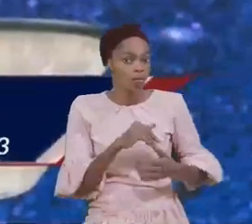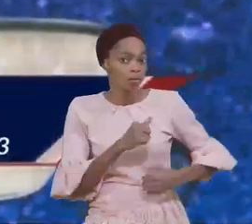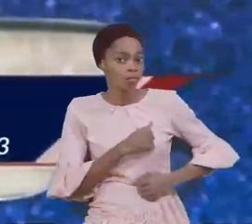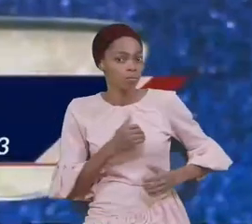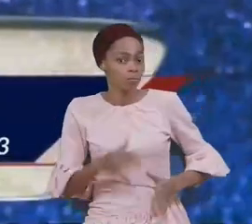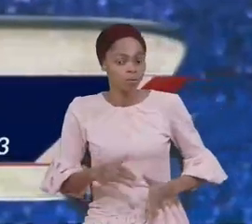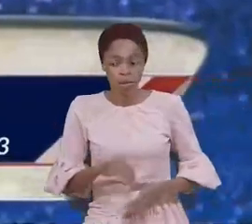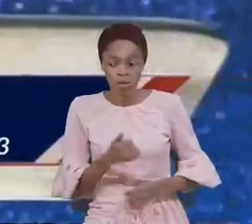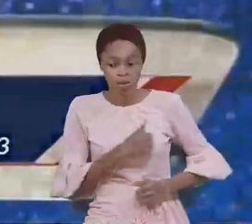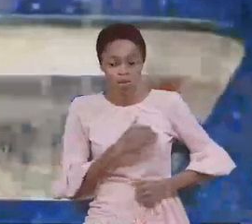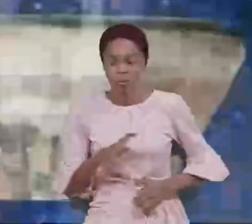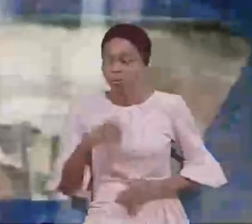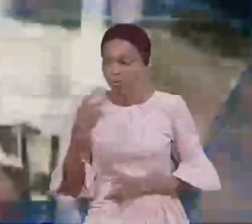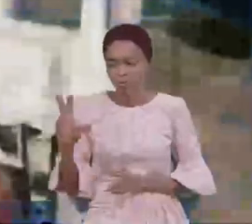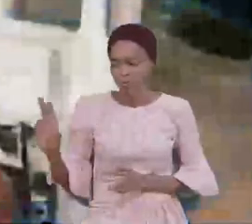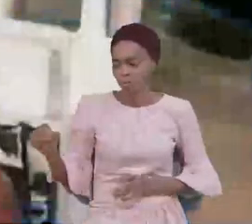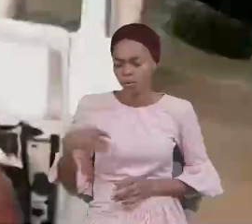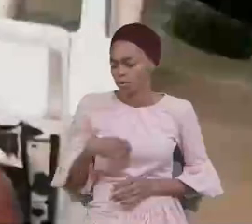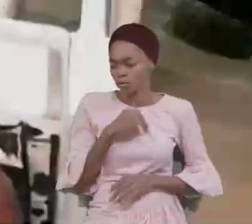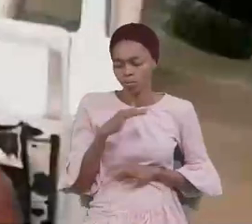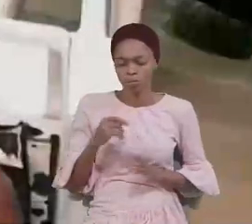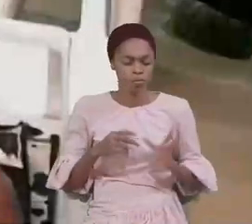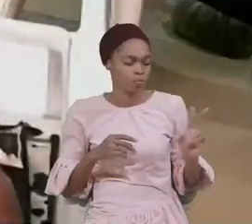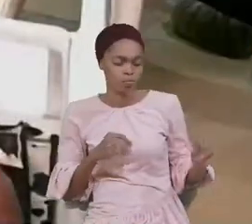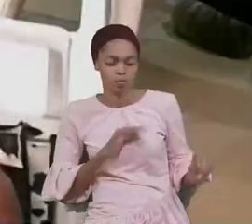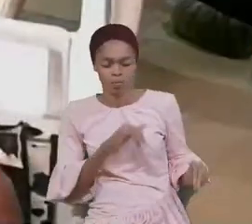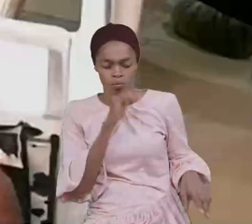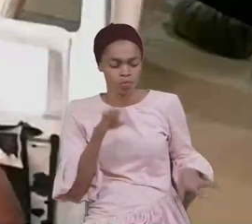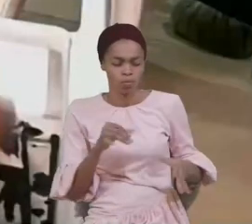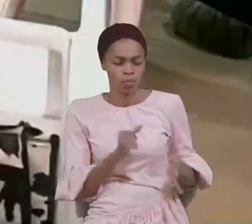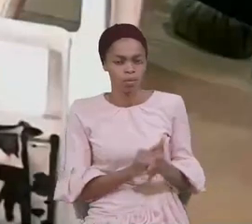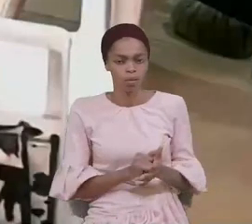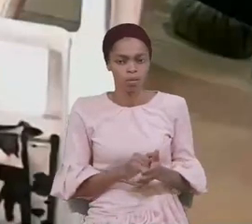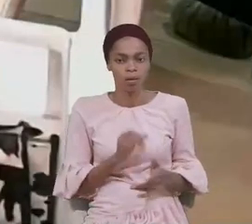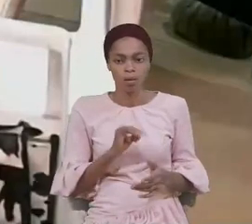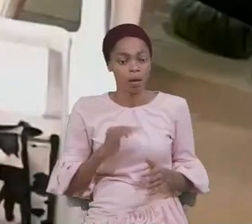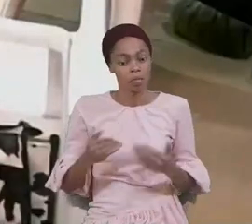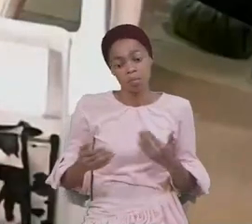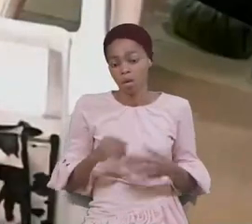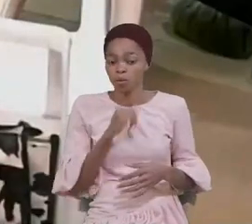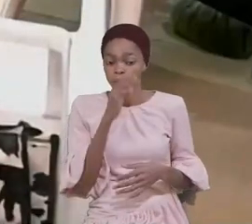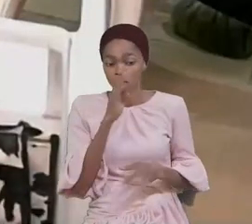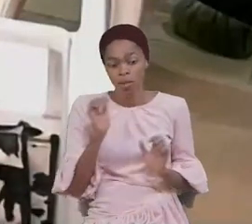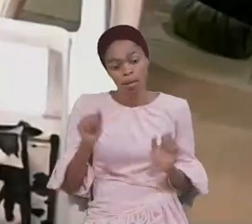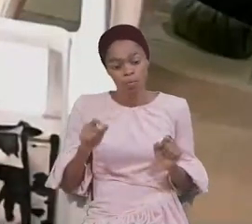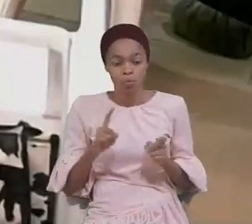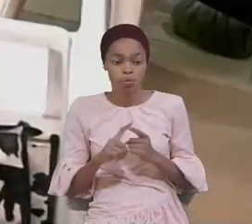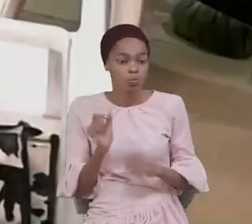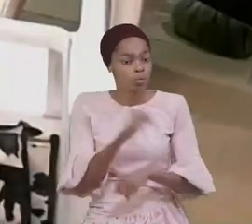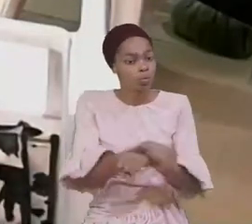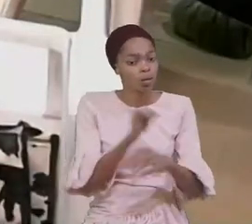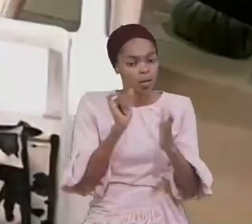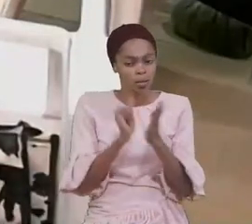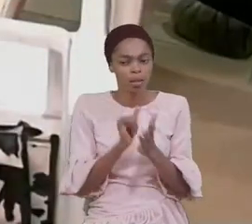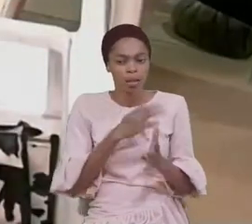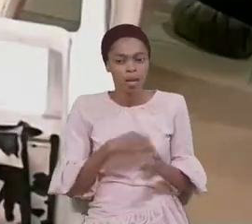la peine capitale. Parce que si tu dis que non, je n'ai pas fait ça, moi je ne peux pas faire ça, moi je peux ne pas vaincre cela.